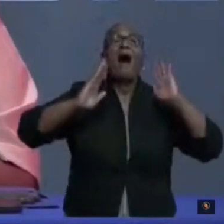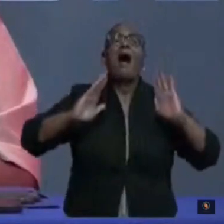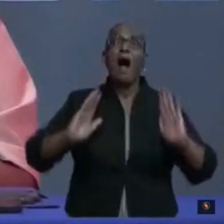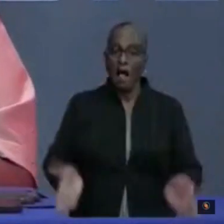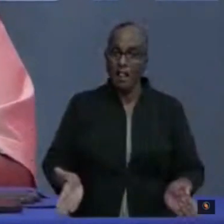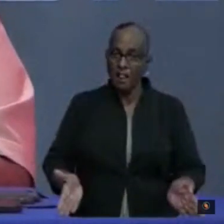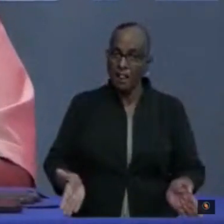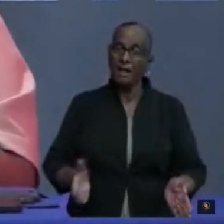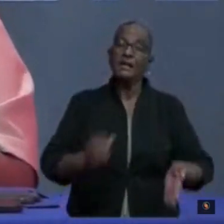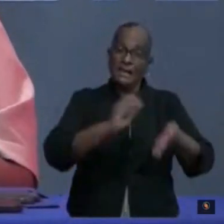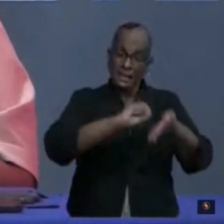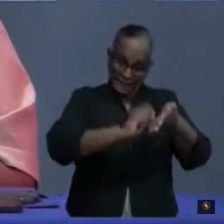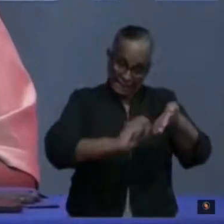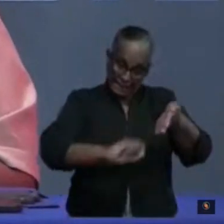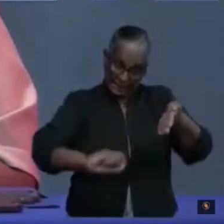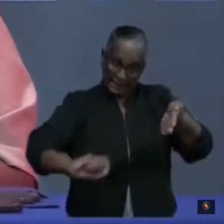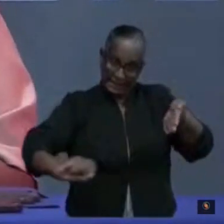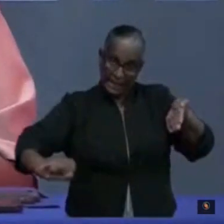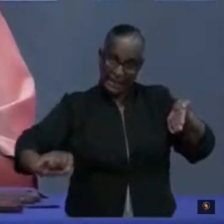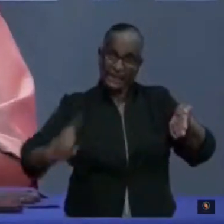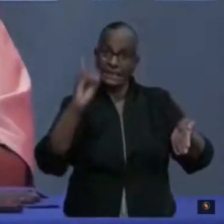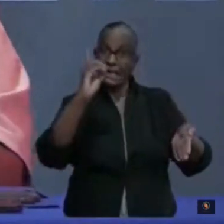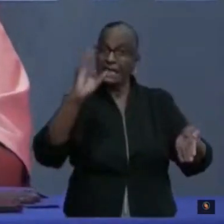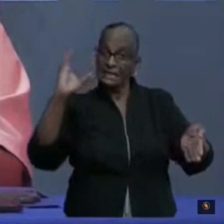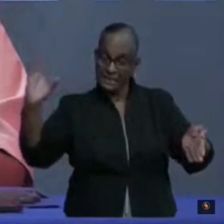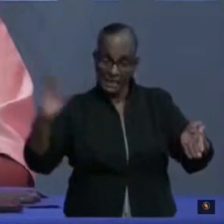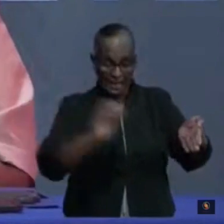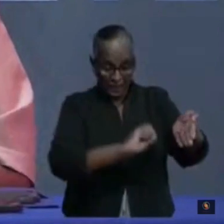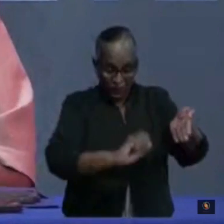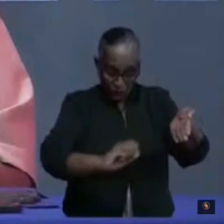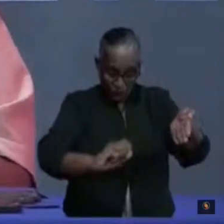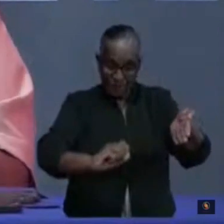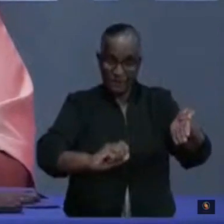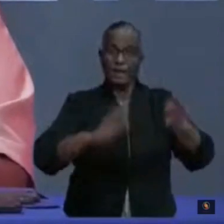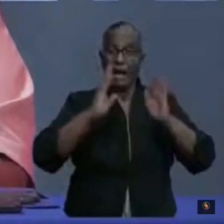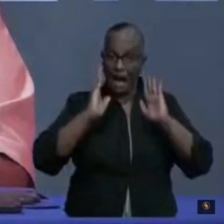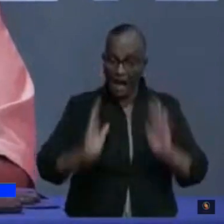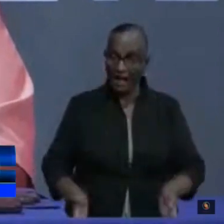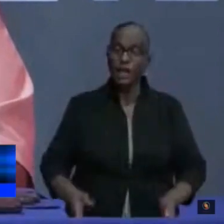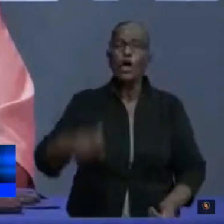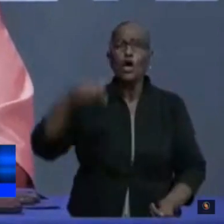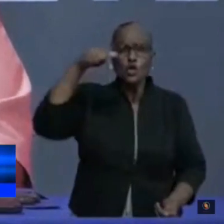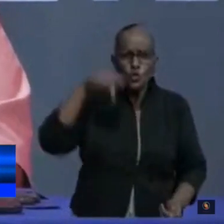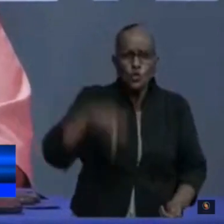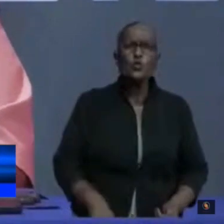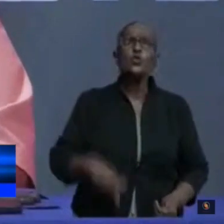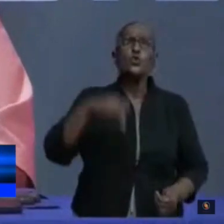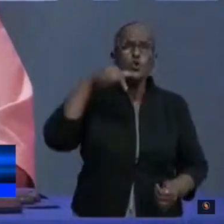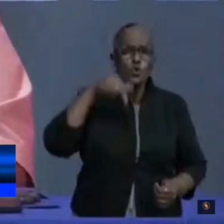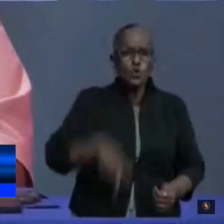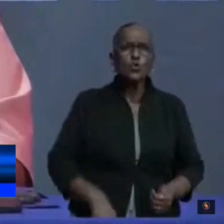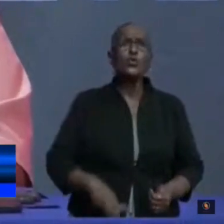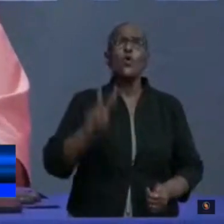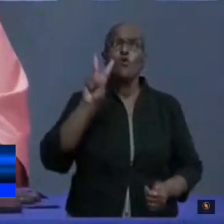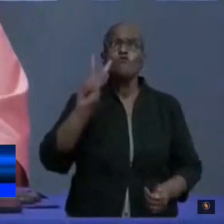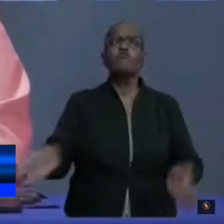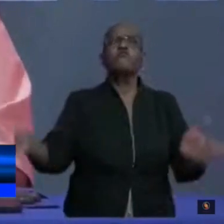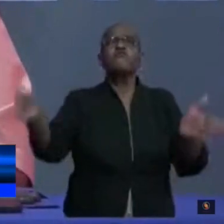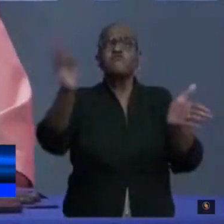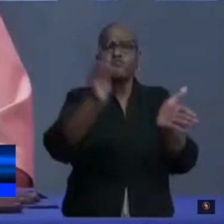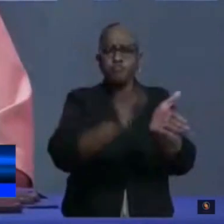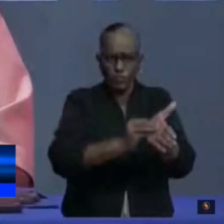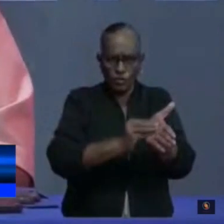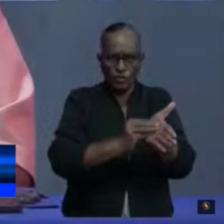de ondergetekende districtscommissaris, zijn vanaf nu toegevoegd aan de vergunningen die